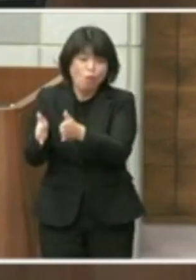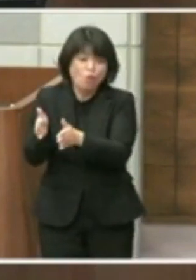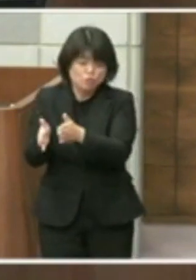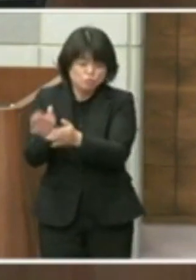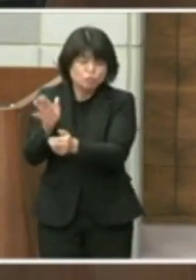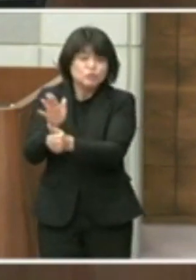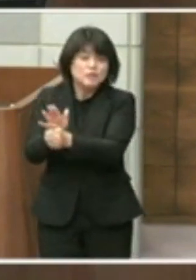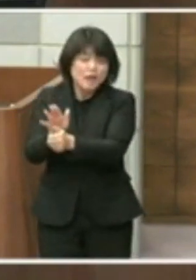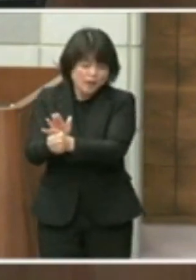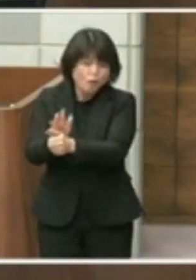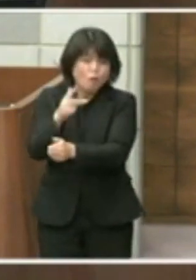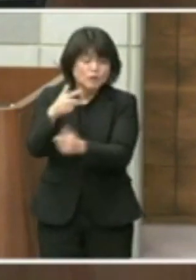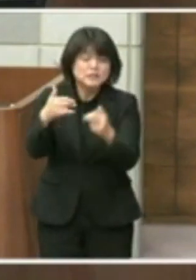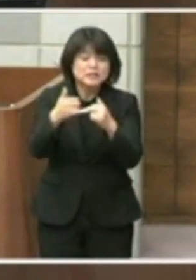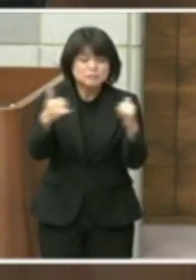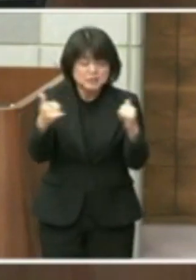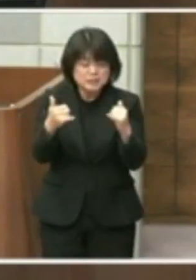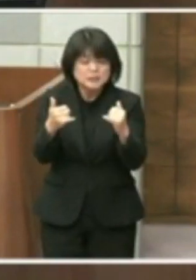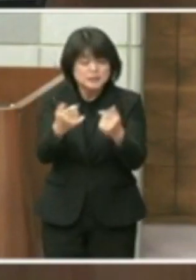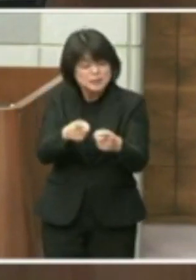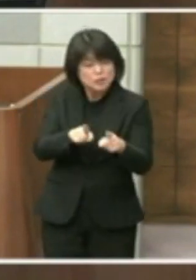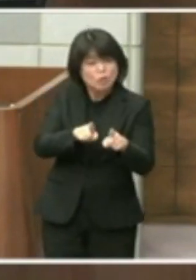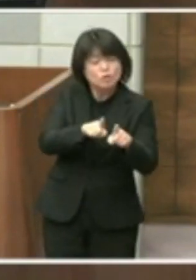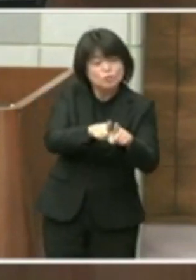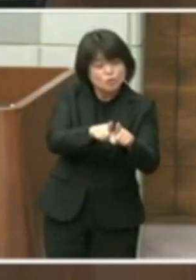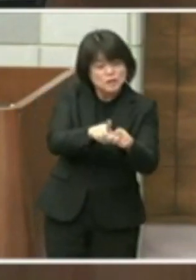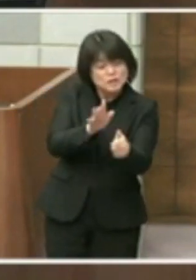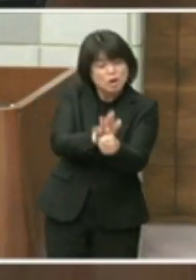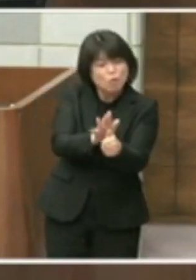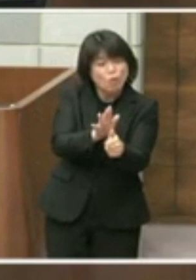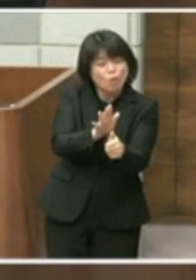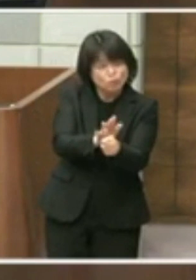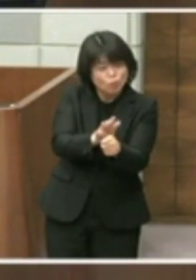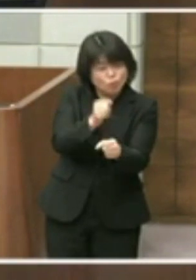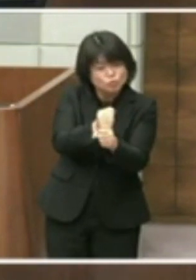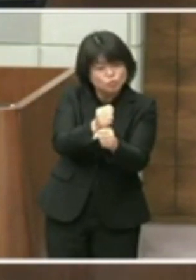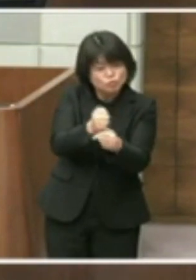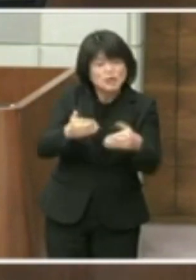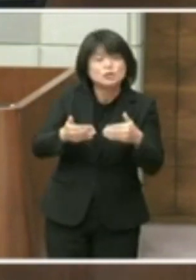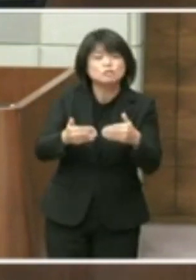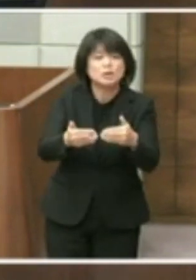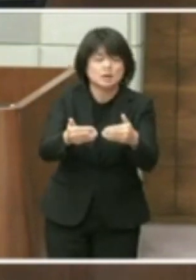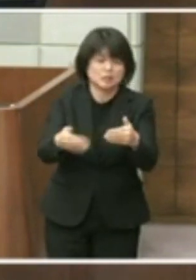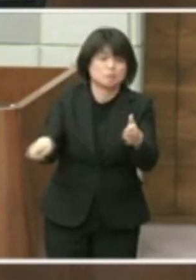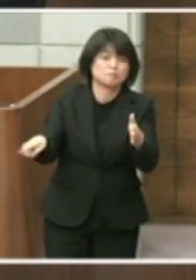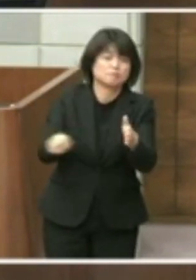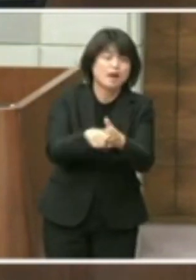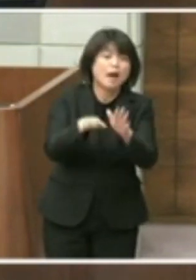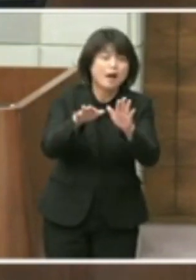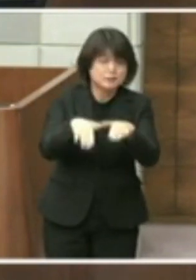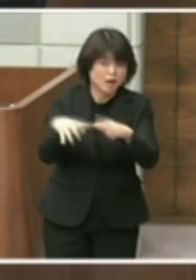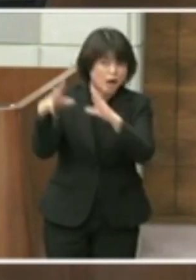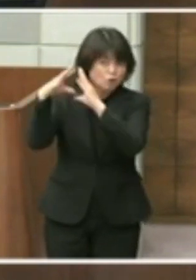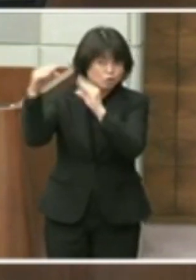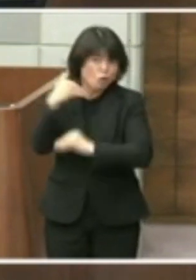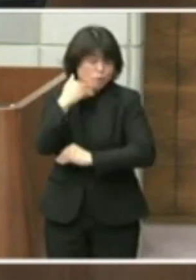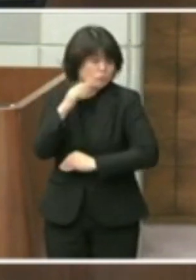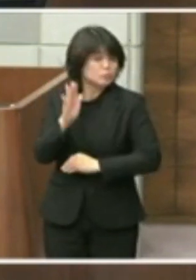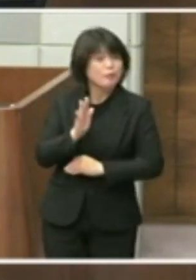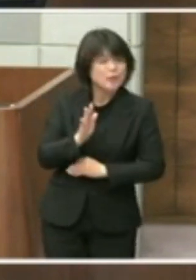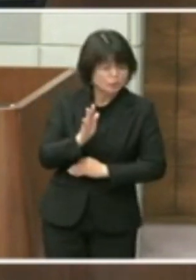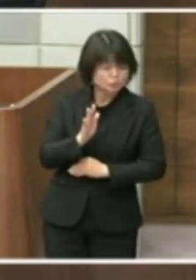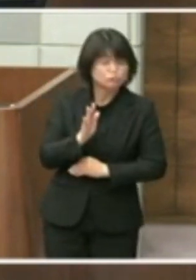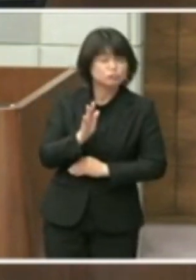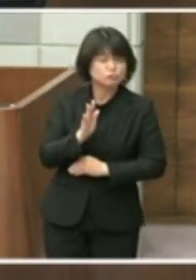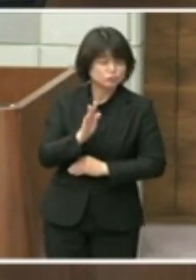民に寄り添い市民をサポートする仕組みづくりが進められてきました。国を待つことなく、あるいは